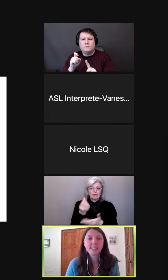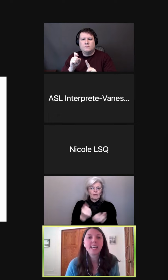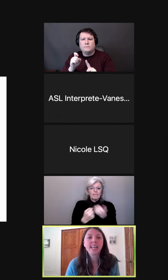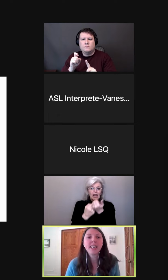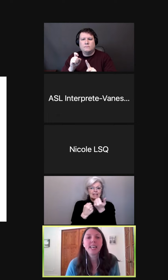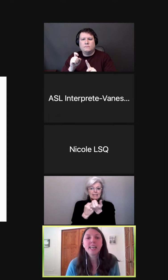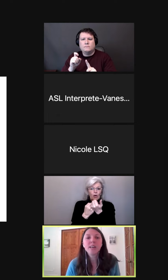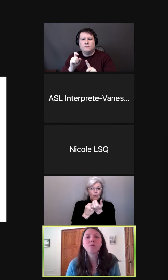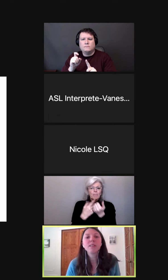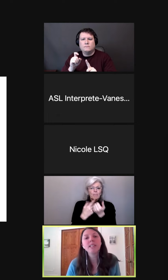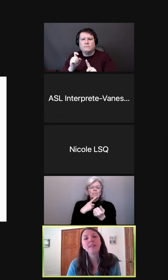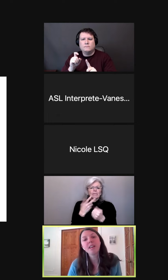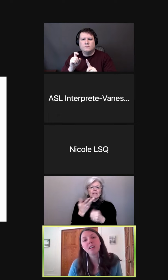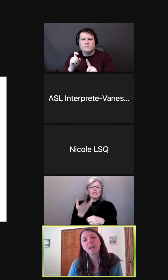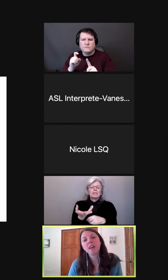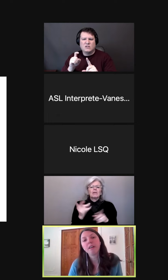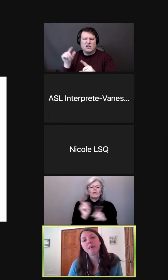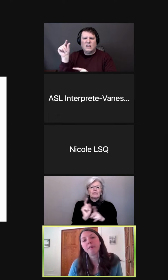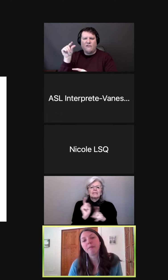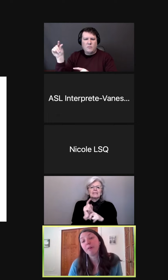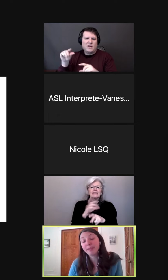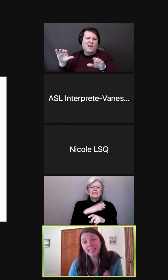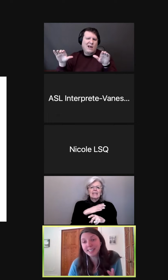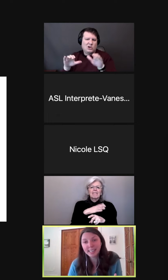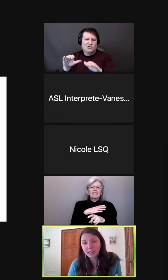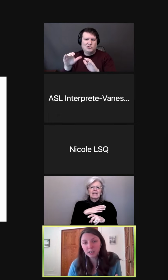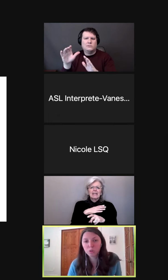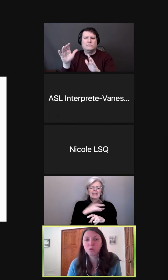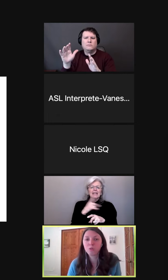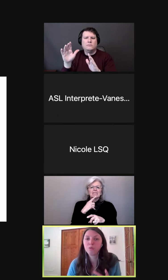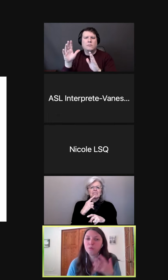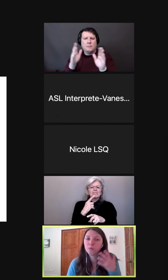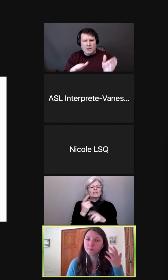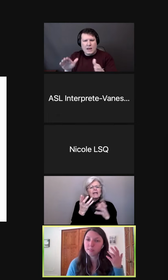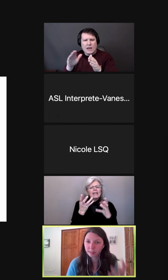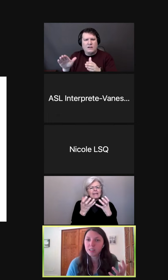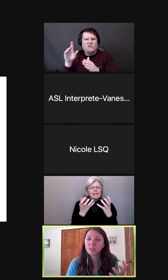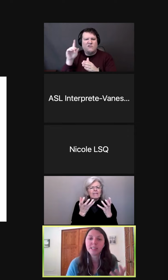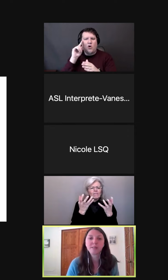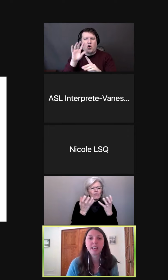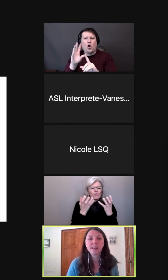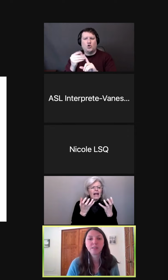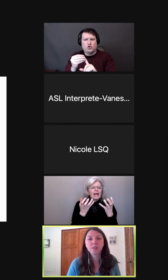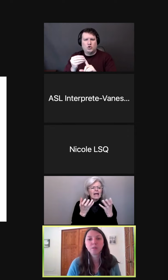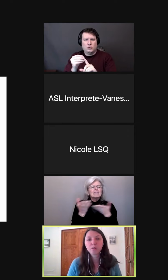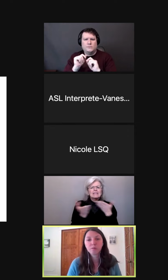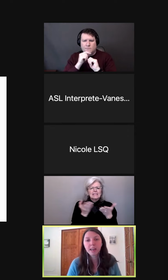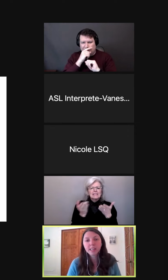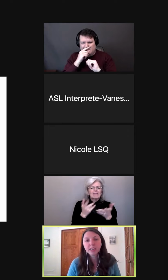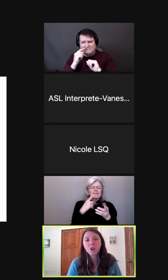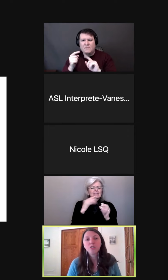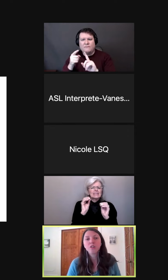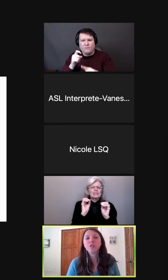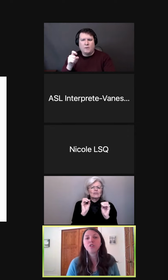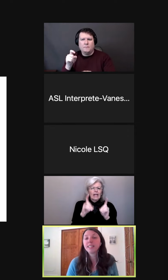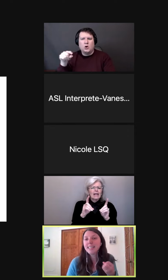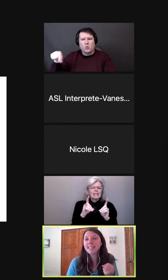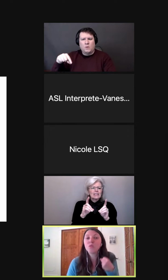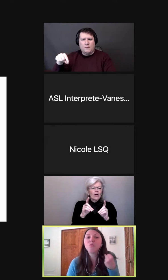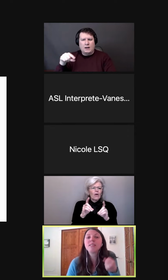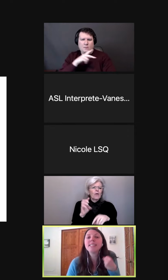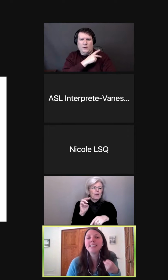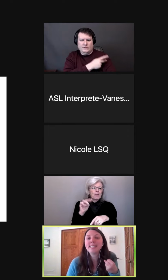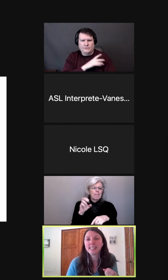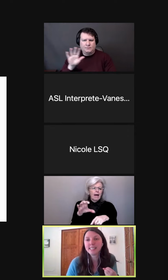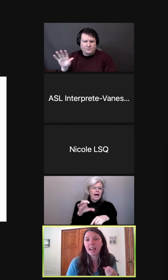un apport financier et aussi, il y avait le désir du service de l'éducation du MAC de se